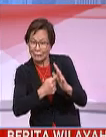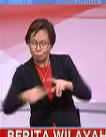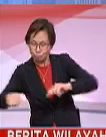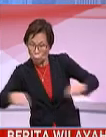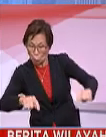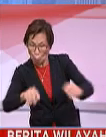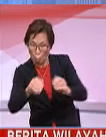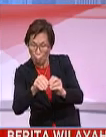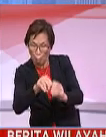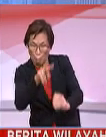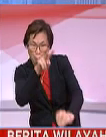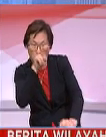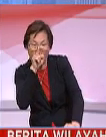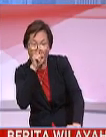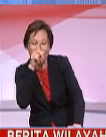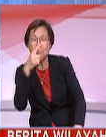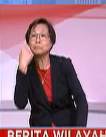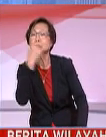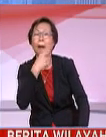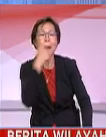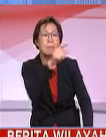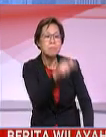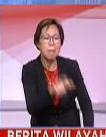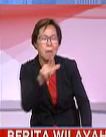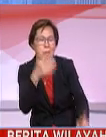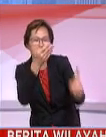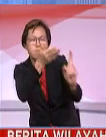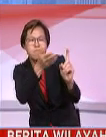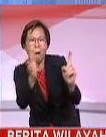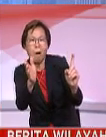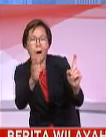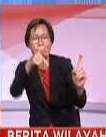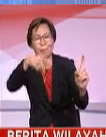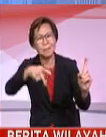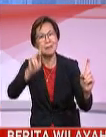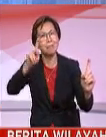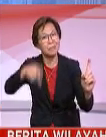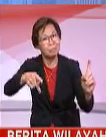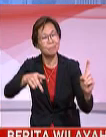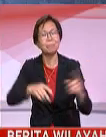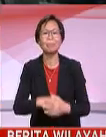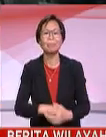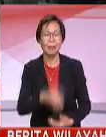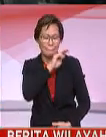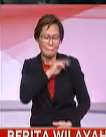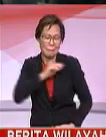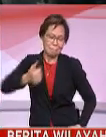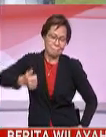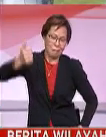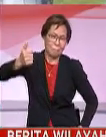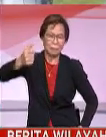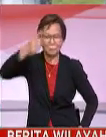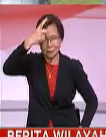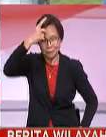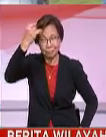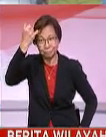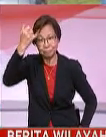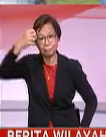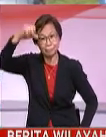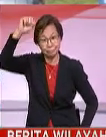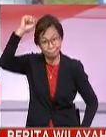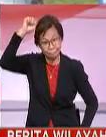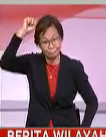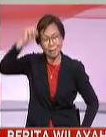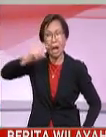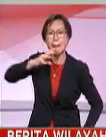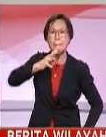tindakan lebih tegas kepada individu yang melanggar arahan PKP. Menteri Kanan Pertahanan Datuk Seri Ismail